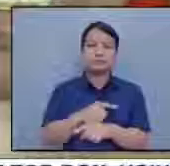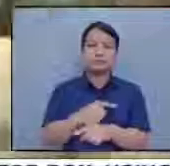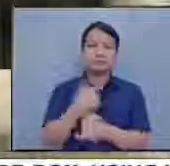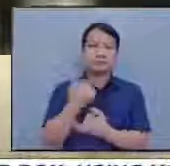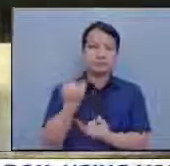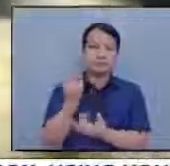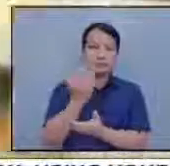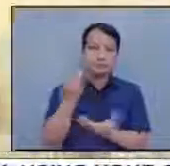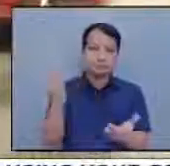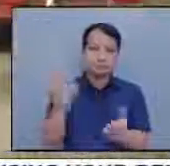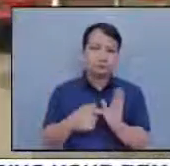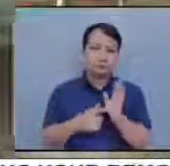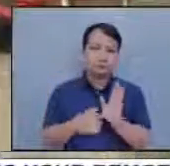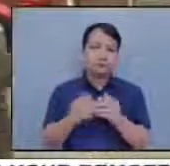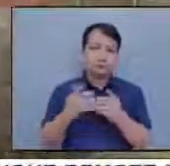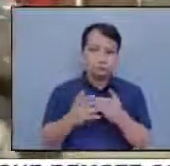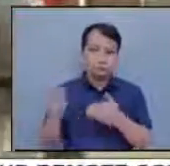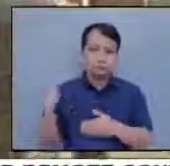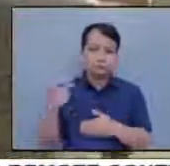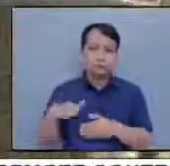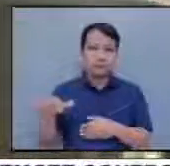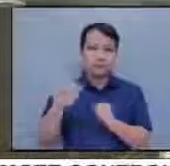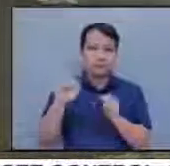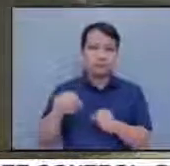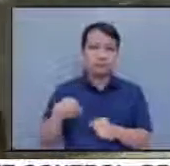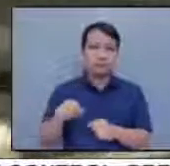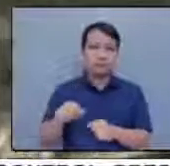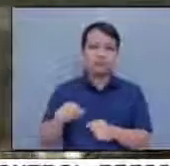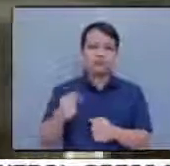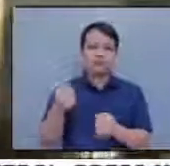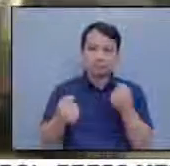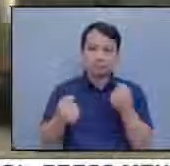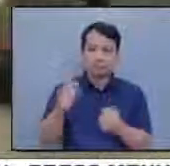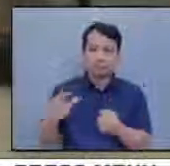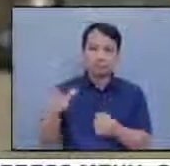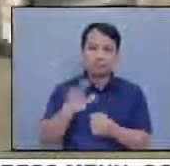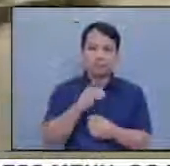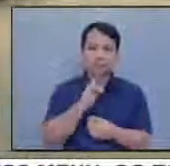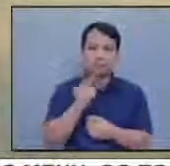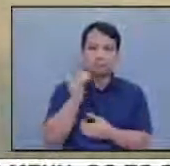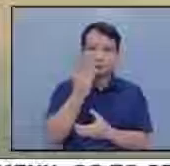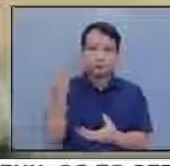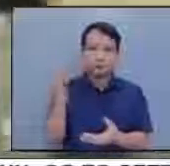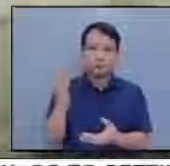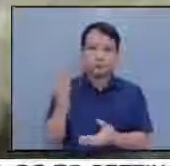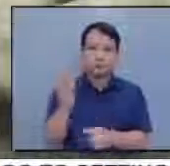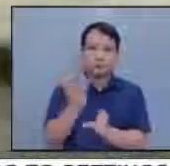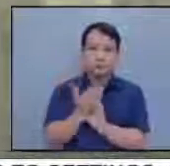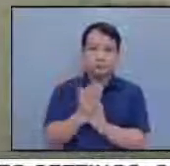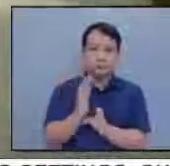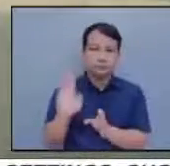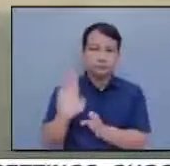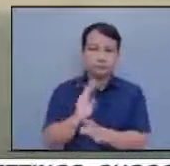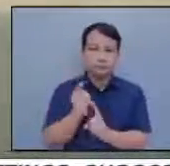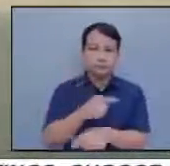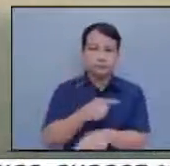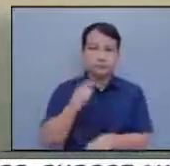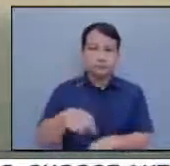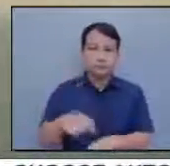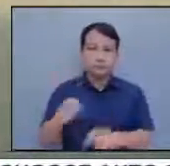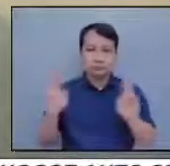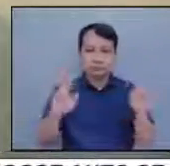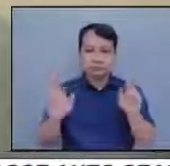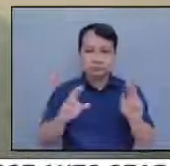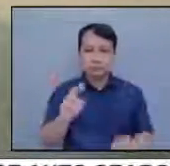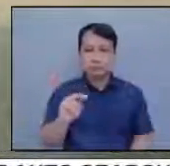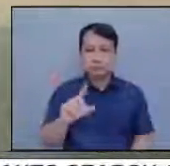ay tuloy-tuloy naman ang pagmamaneho ng ating mga mananakay dyan, no? Nakaantabay din ang NLEX, kita